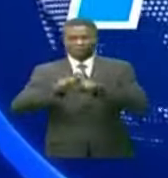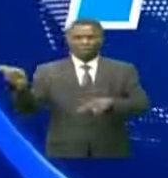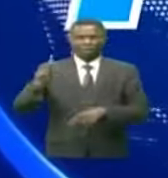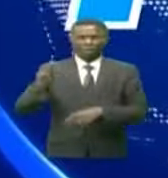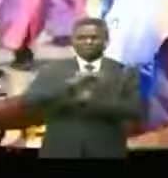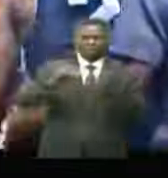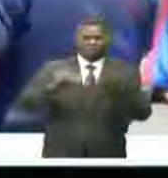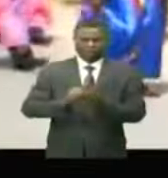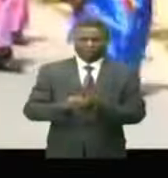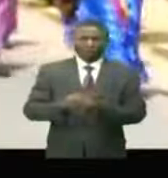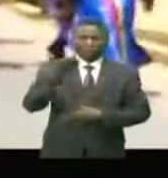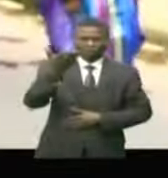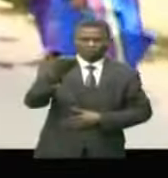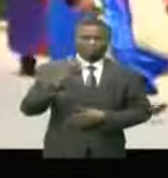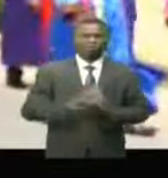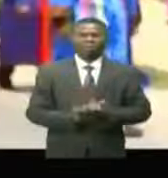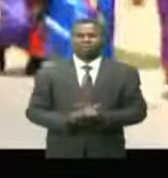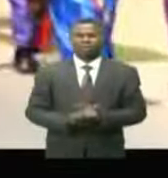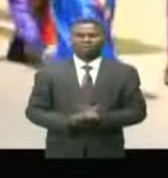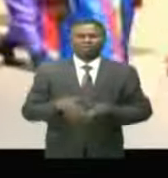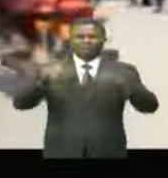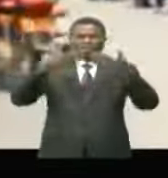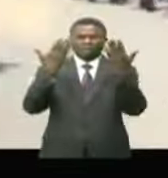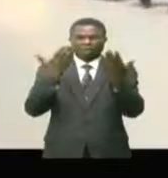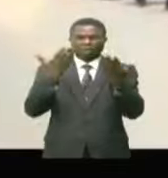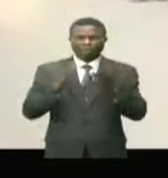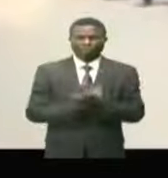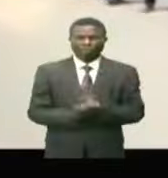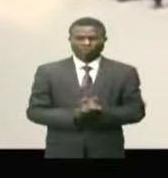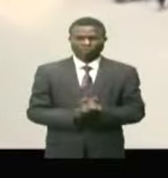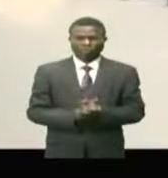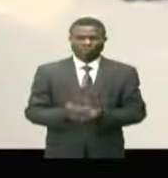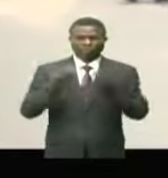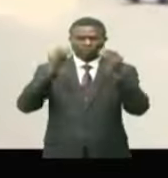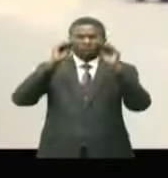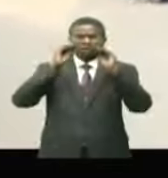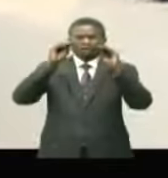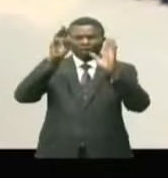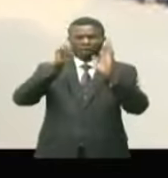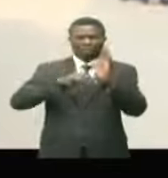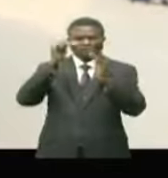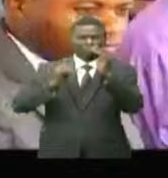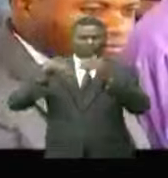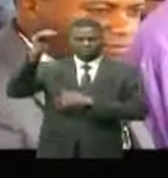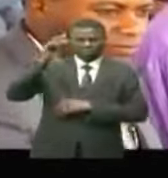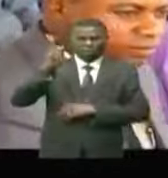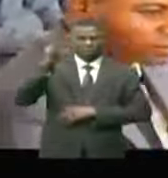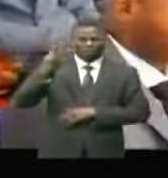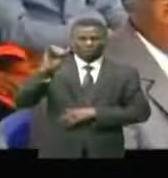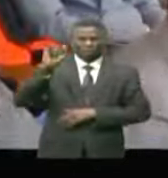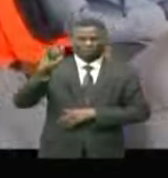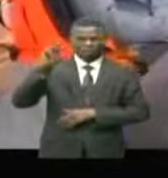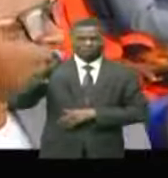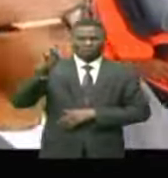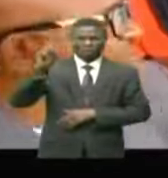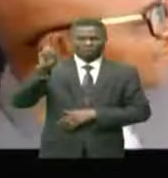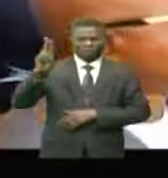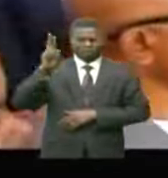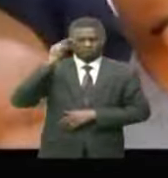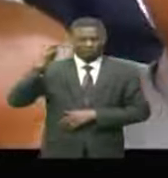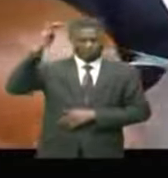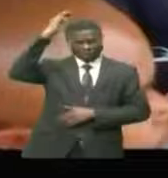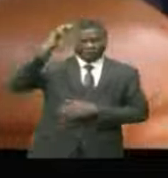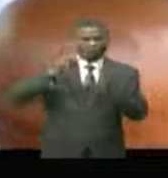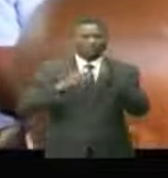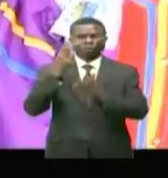central. Été mouvementé dans plusieurs institutions d'enseignement supérieur à Kindu avec la double cérémonie de collation et de clôture des